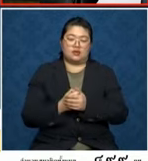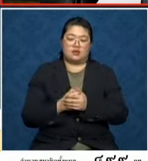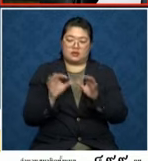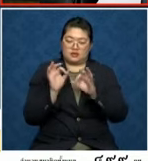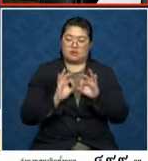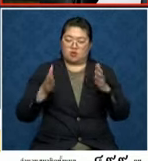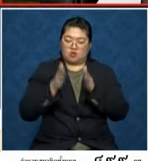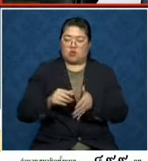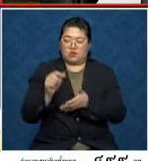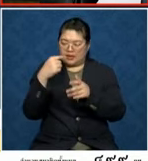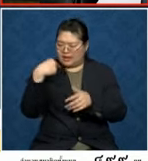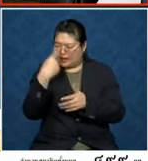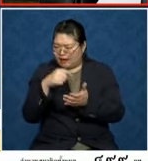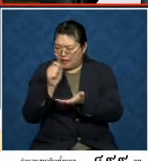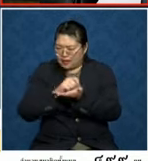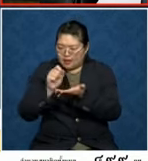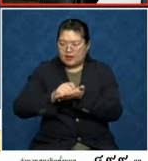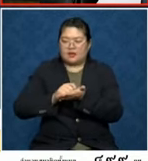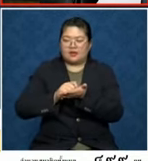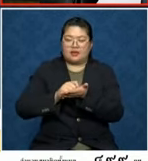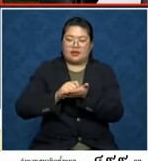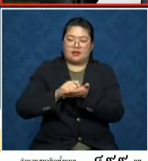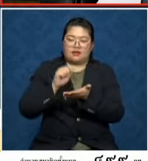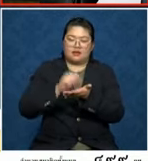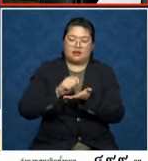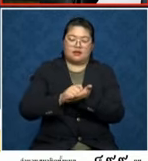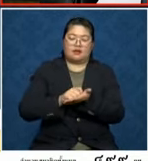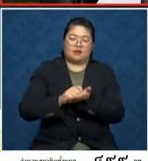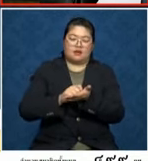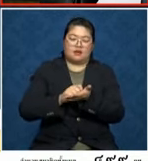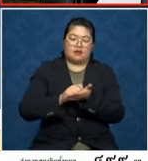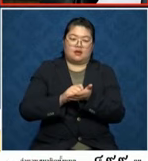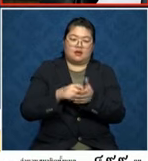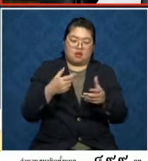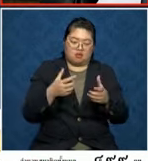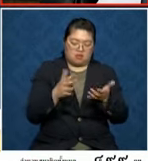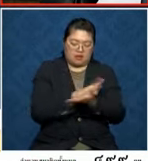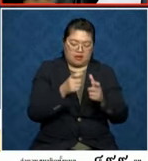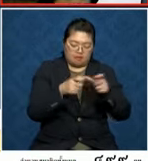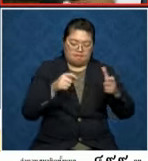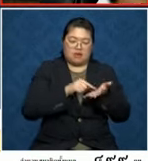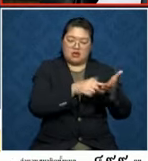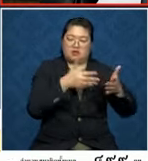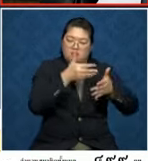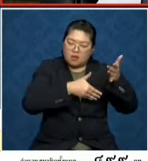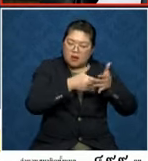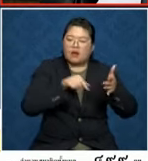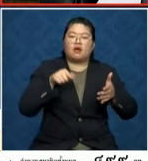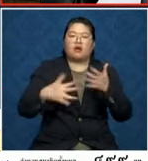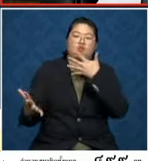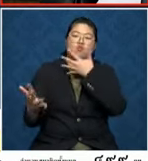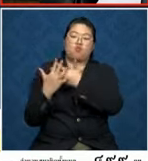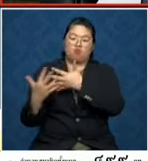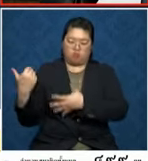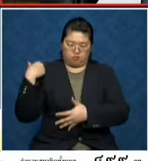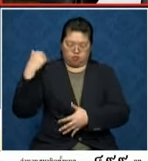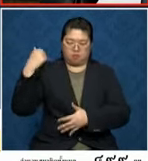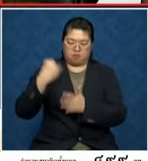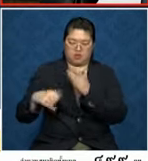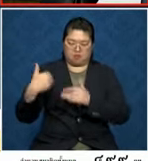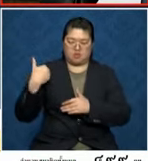ะครับถ้าคุณออกเช็คแล้วเด้งคุณติดคุกอันนั้นคือการเอาเสรีภาพไปเป็นประกันนะครับซึ่งในอดีตก็ทำกันมาแล้